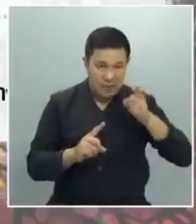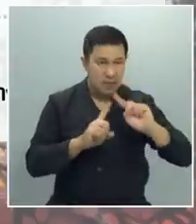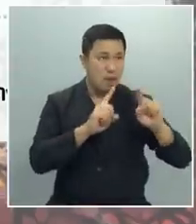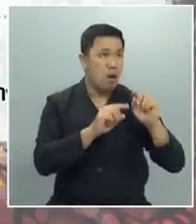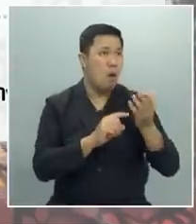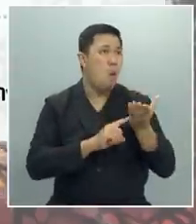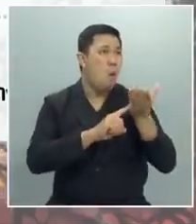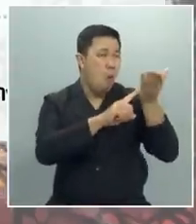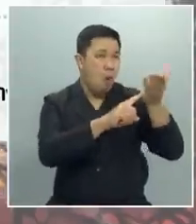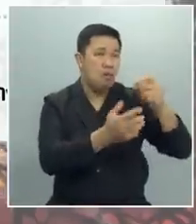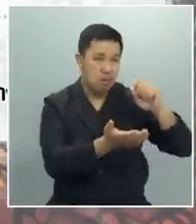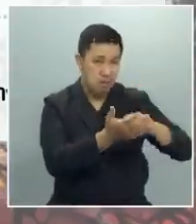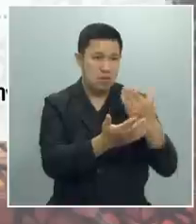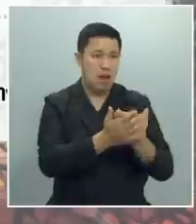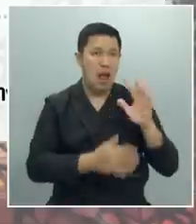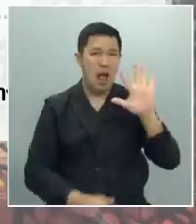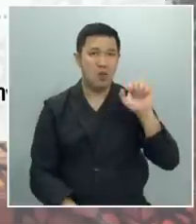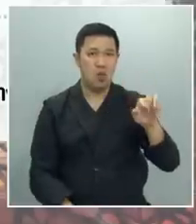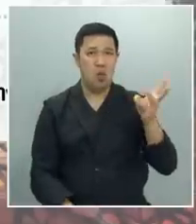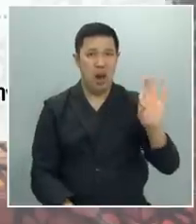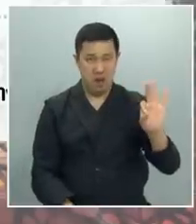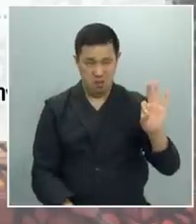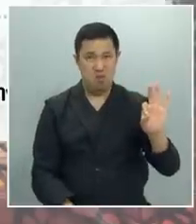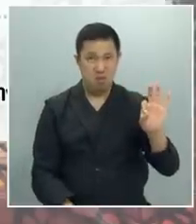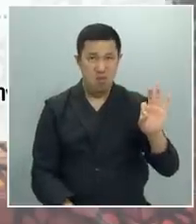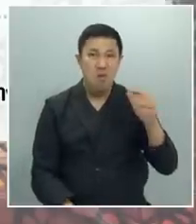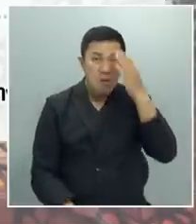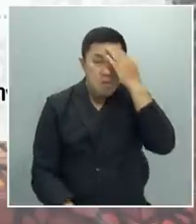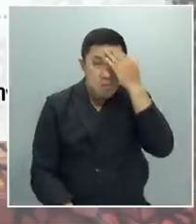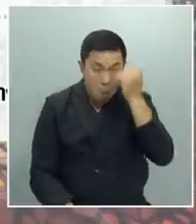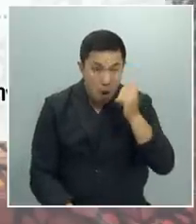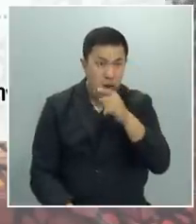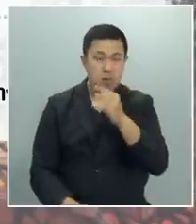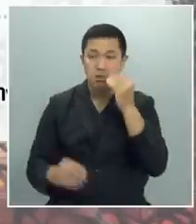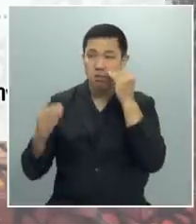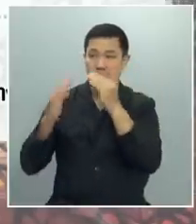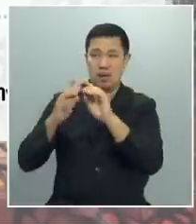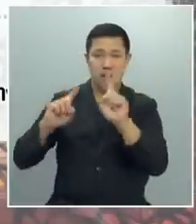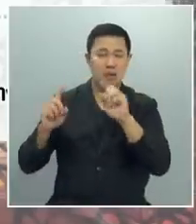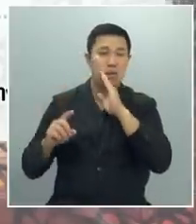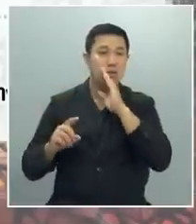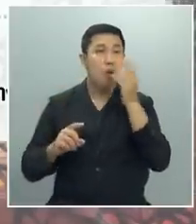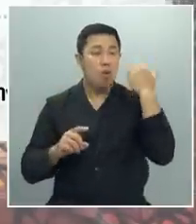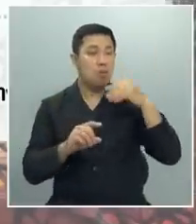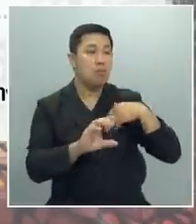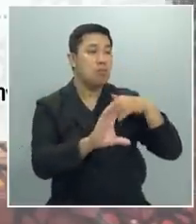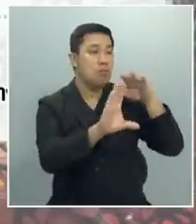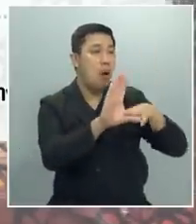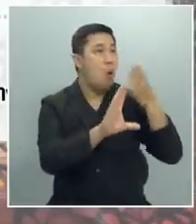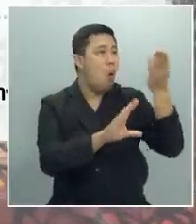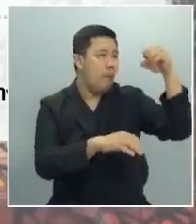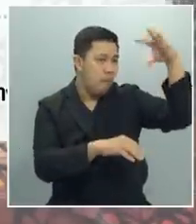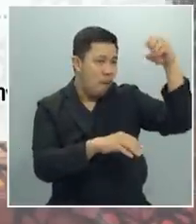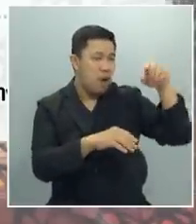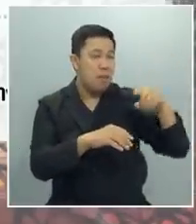อื่นก็โดน 5บาท 69นะใช่ค่ะคือประเภททุกอย่างที่นอกเหนือจากอยู่อาศัยอ่ะค่ะอย่างเช่นประเทศที่ 2กิจการมีขนาด